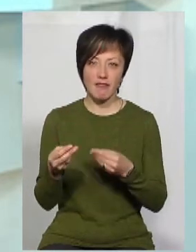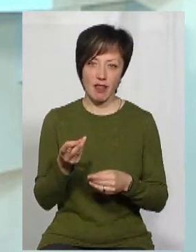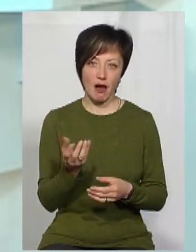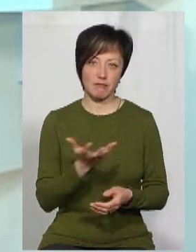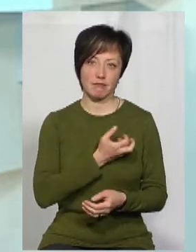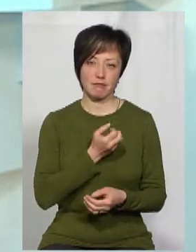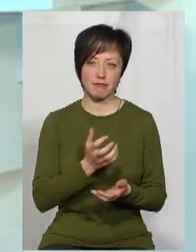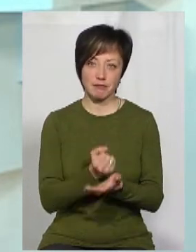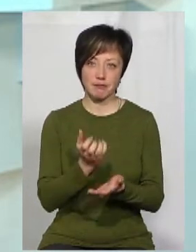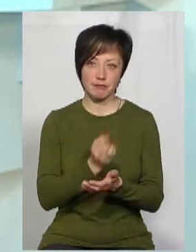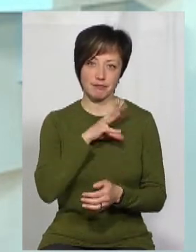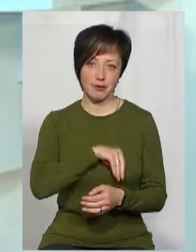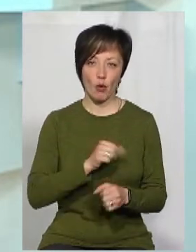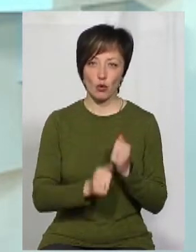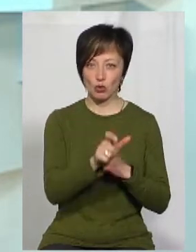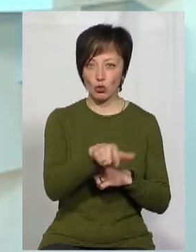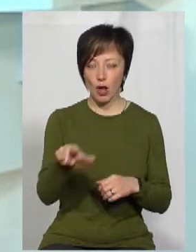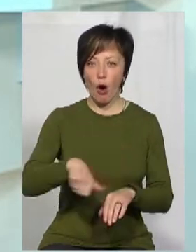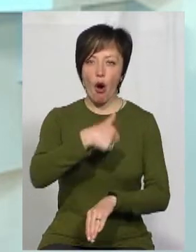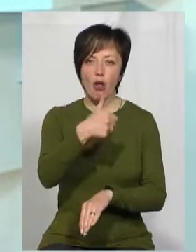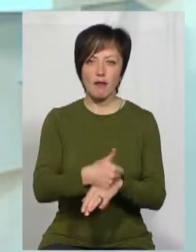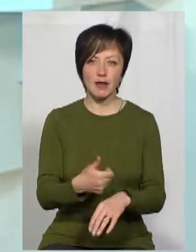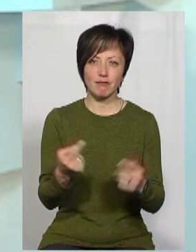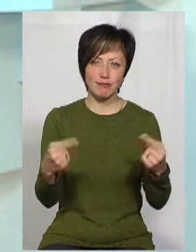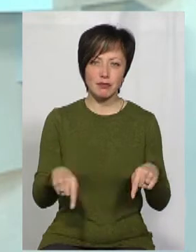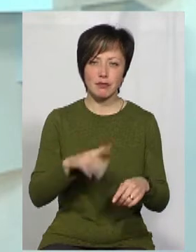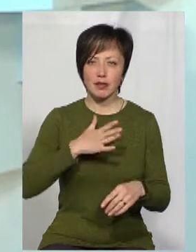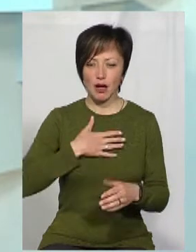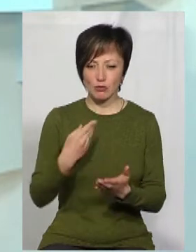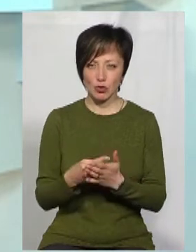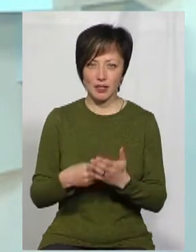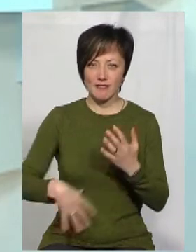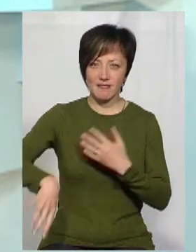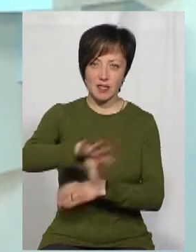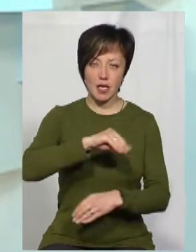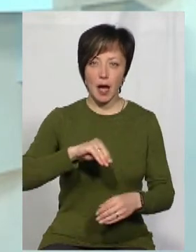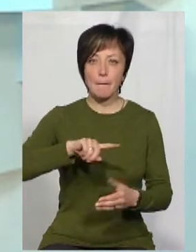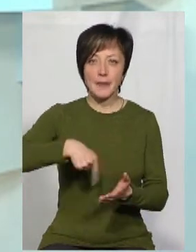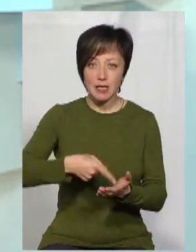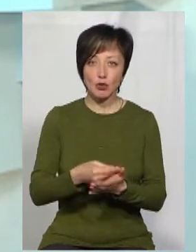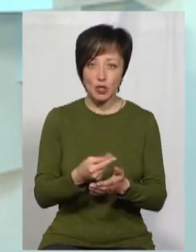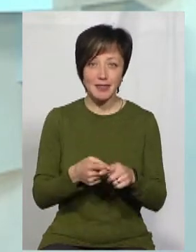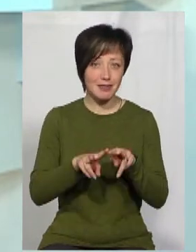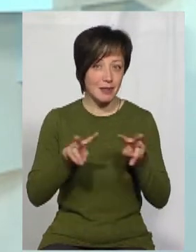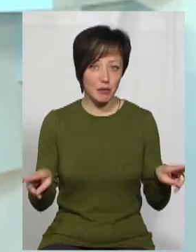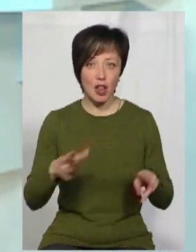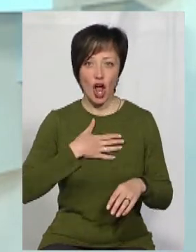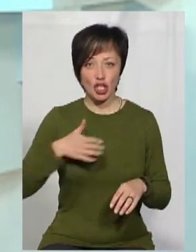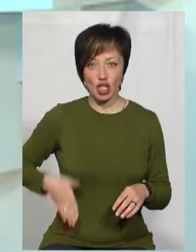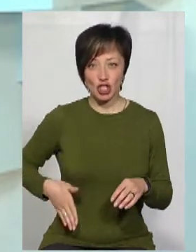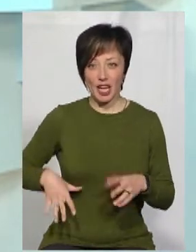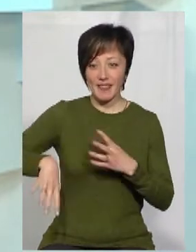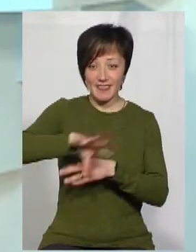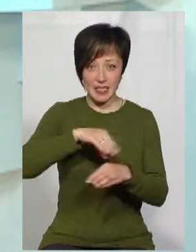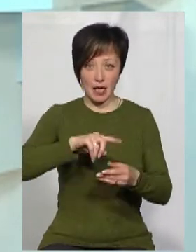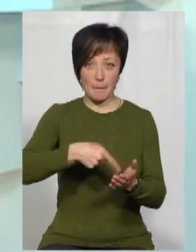людини. Ну і це, звичайно, що головний удар по загальній кишені наш всіх, тому що міський бюджет – це, по суті, та сама наша кишеня